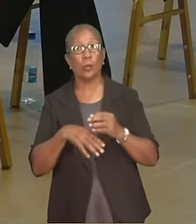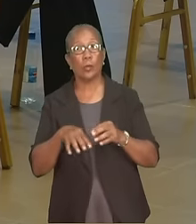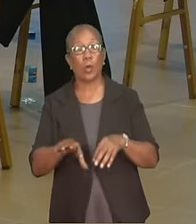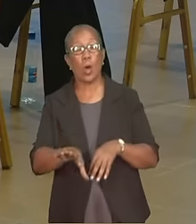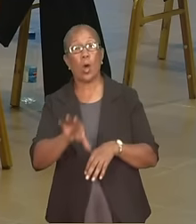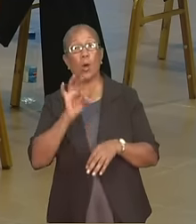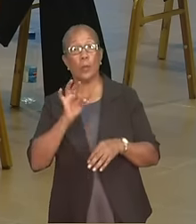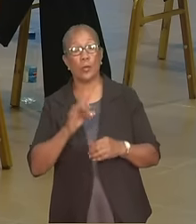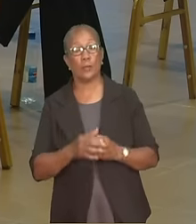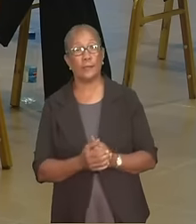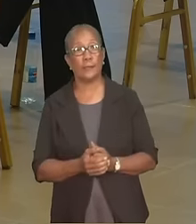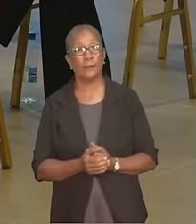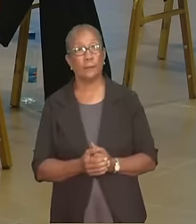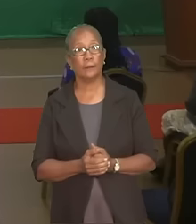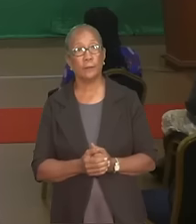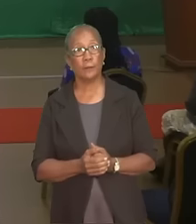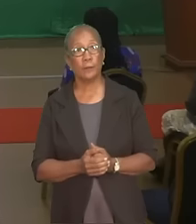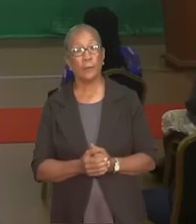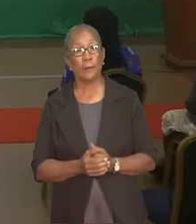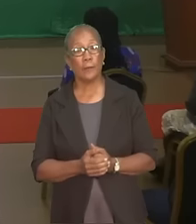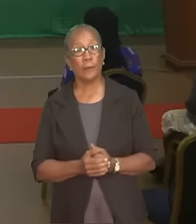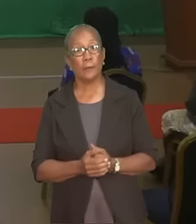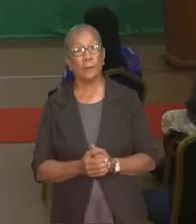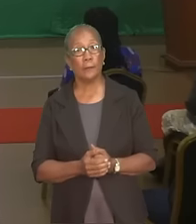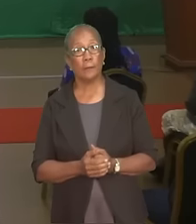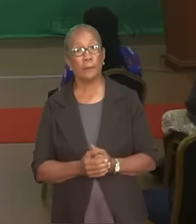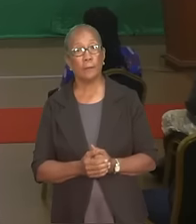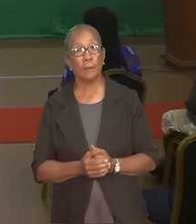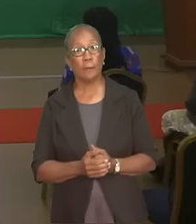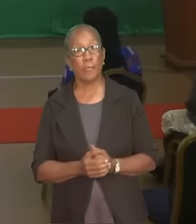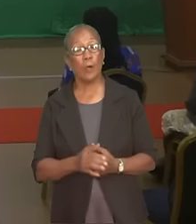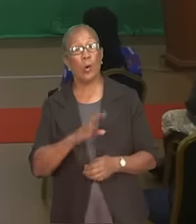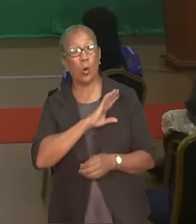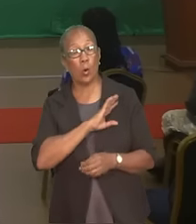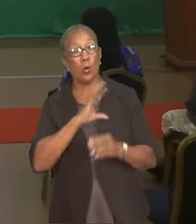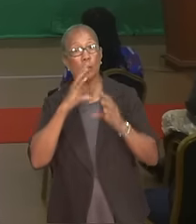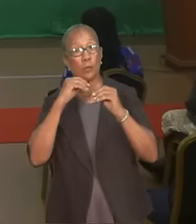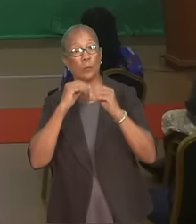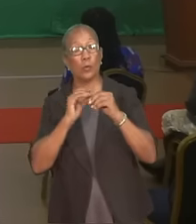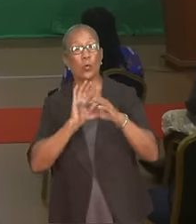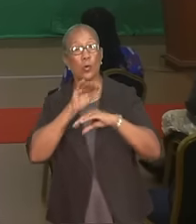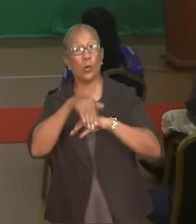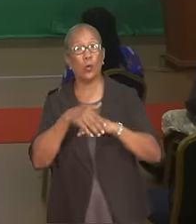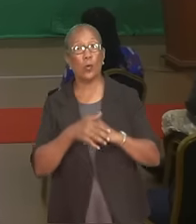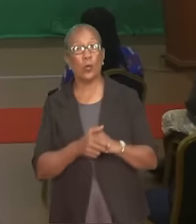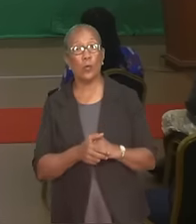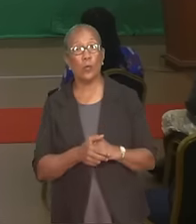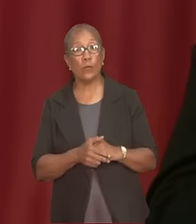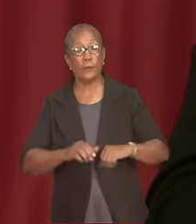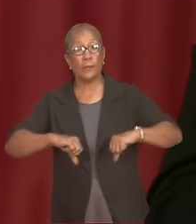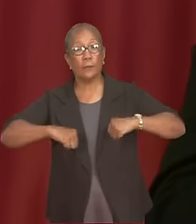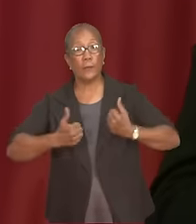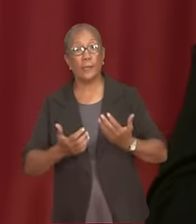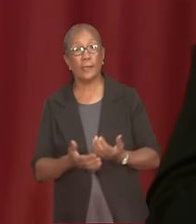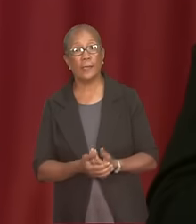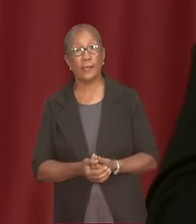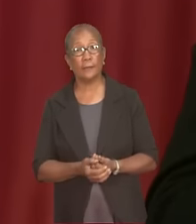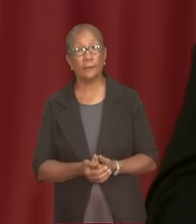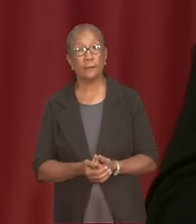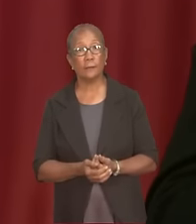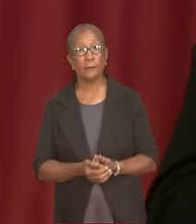zijn we het dus niet over oneens. Er is ook gesproken over de start